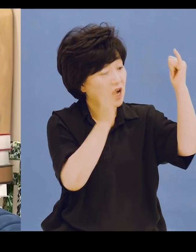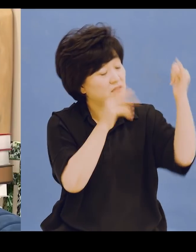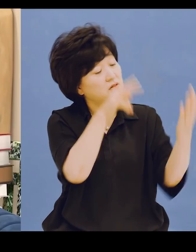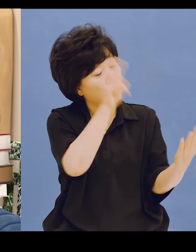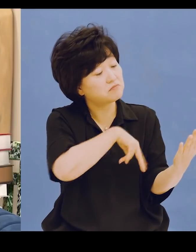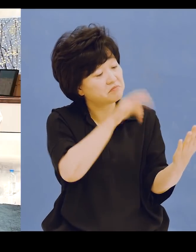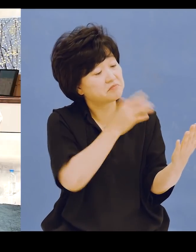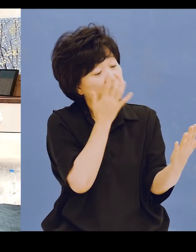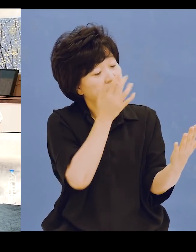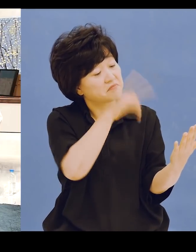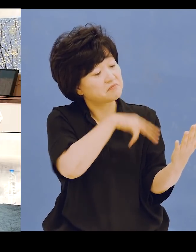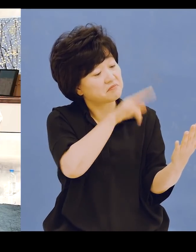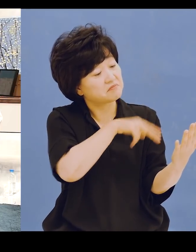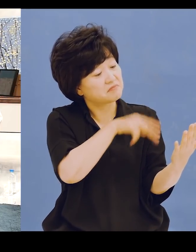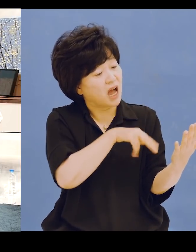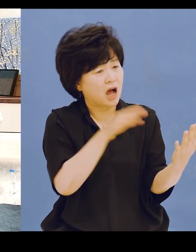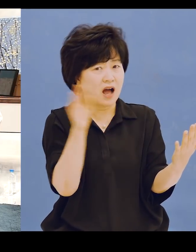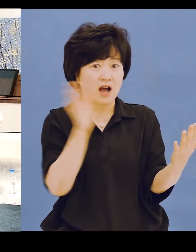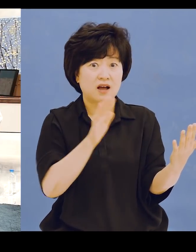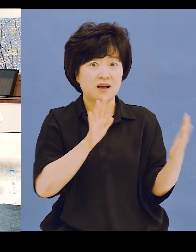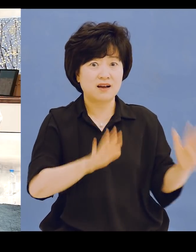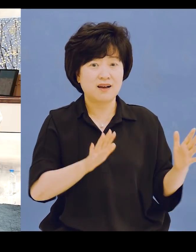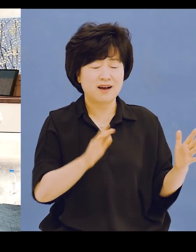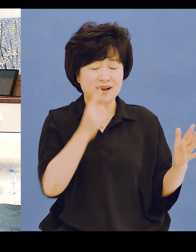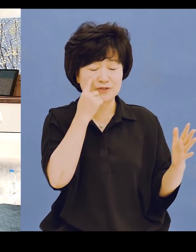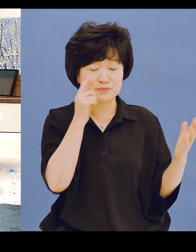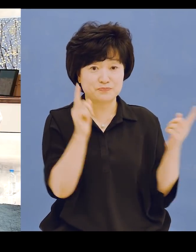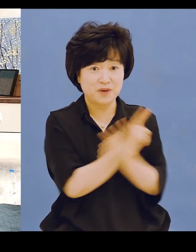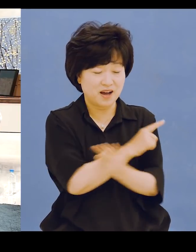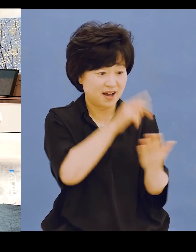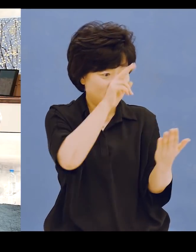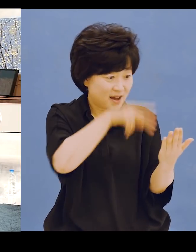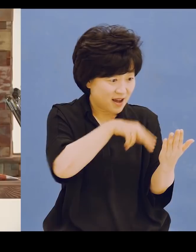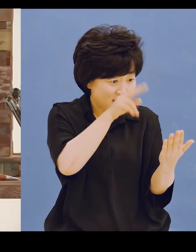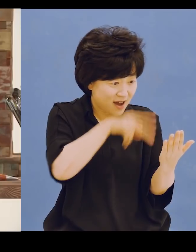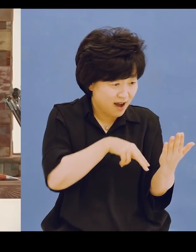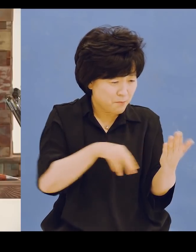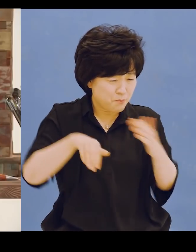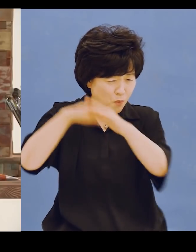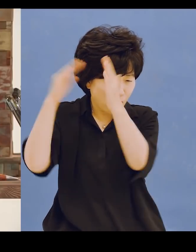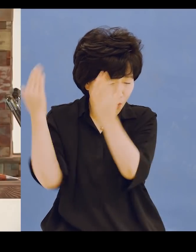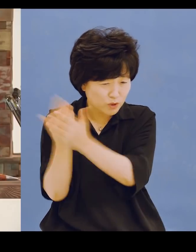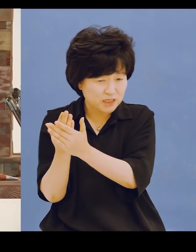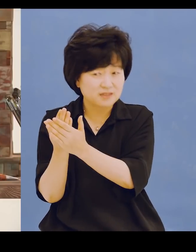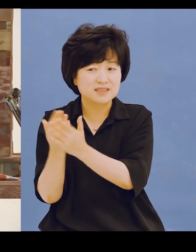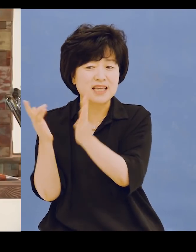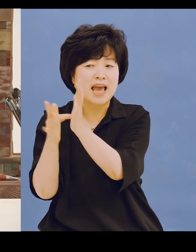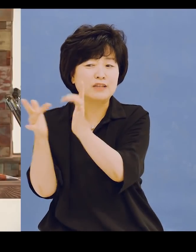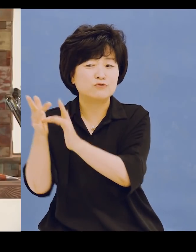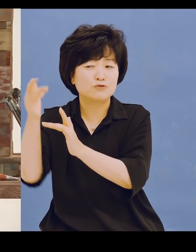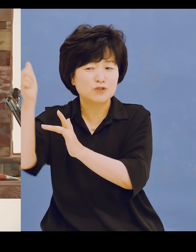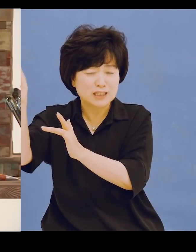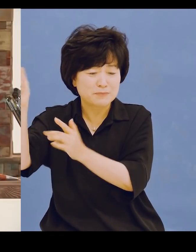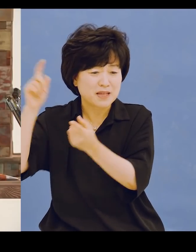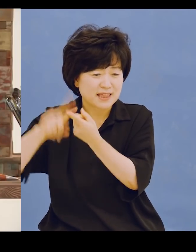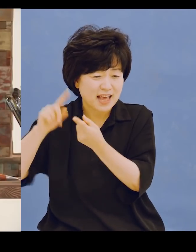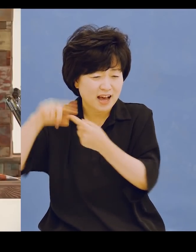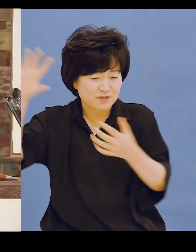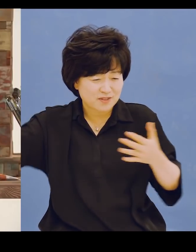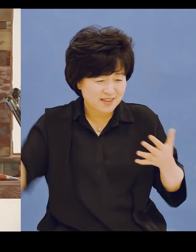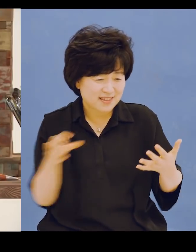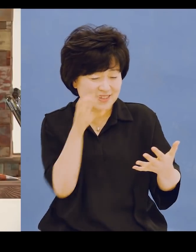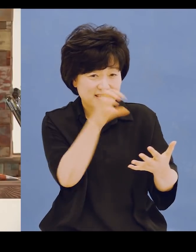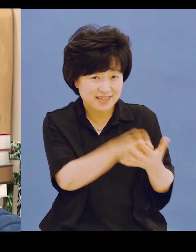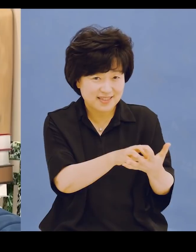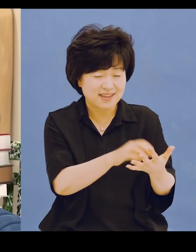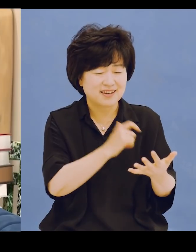모든 것이 증거되어진 네. 감동하며 읽는 것이 신약이에요. 네. 예. 그거를 발견을 하고 저희 시선이